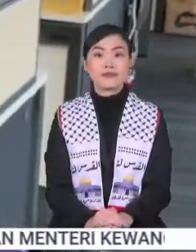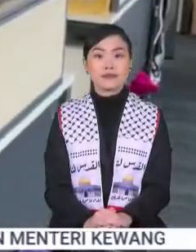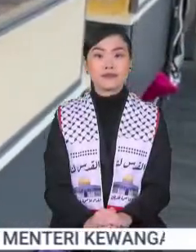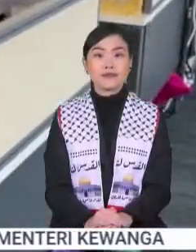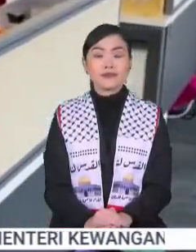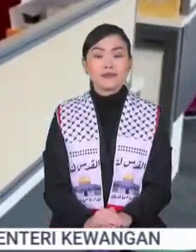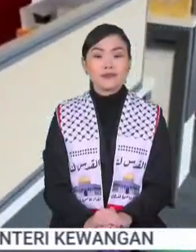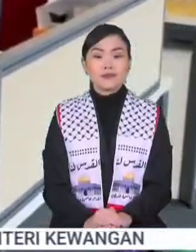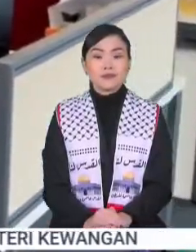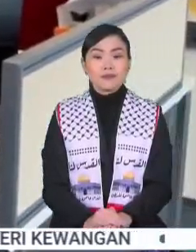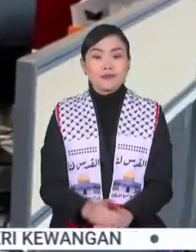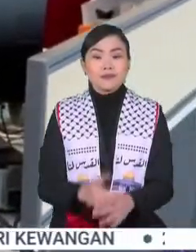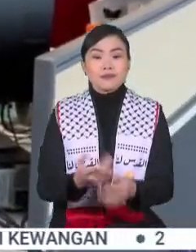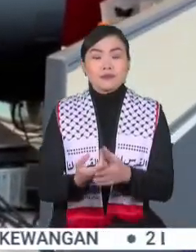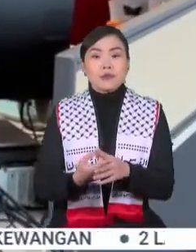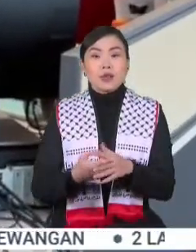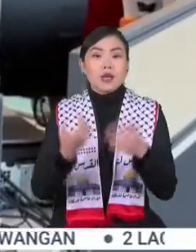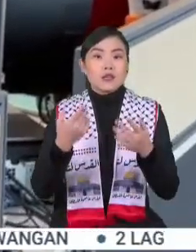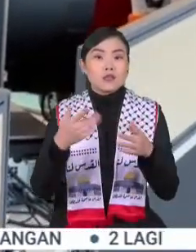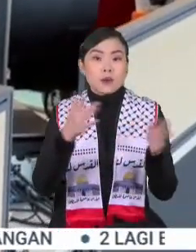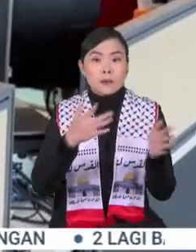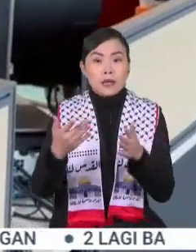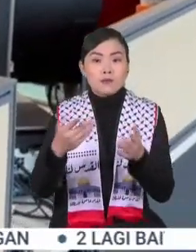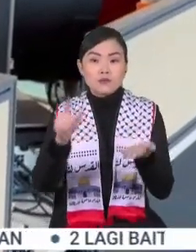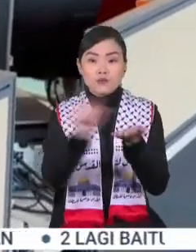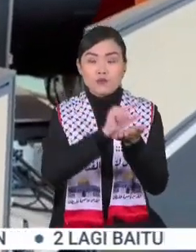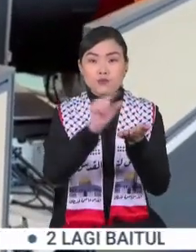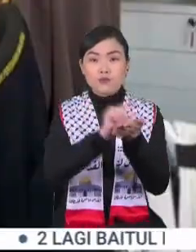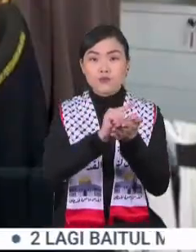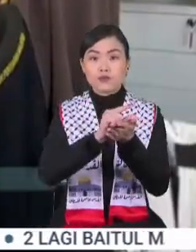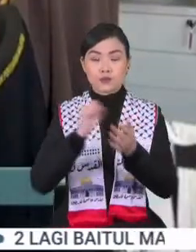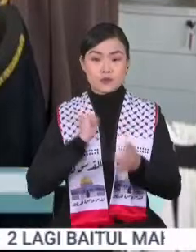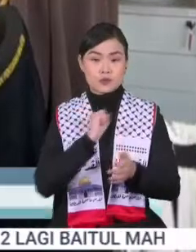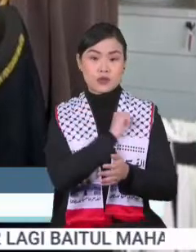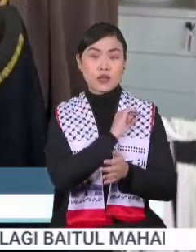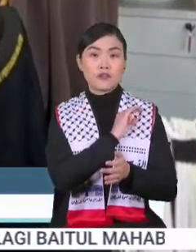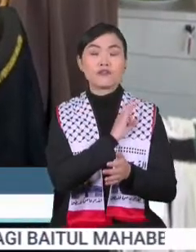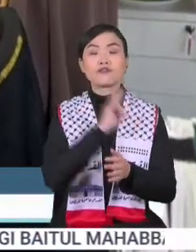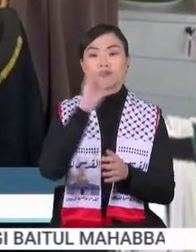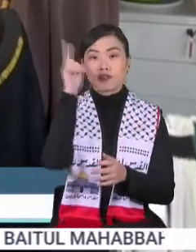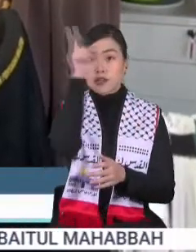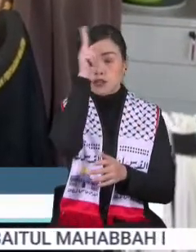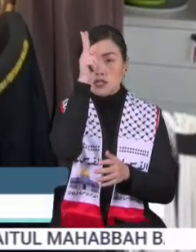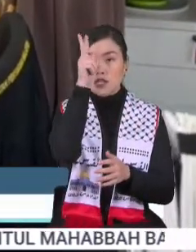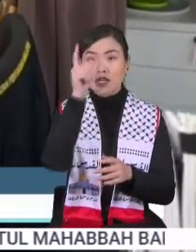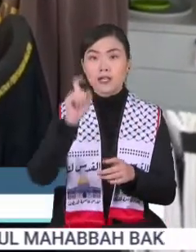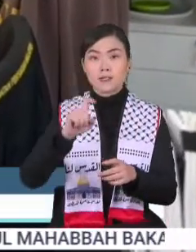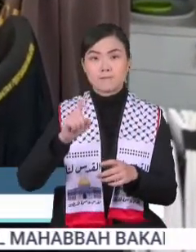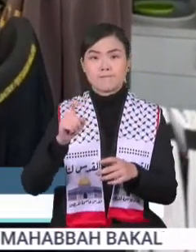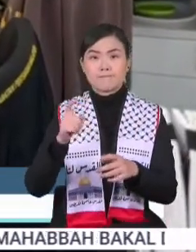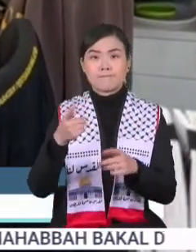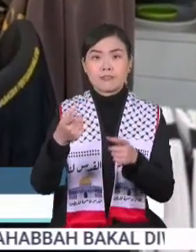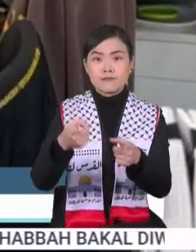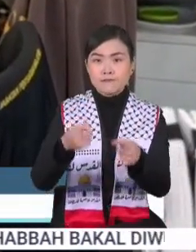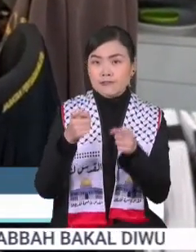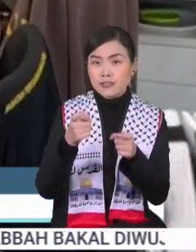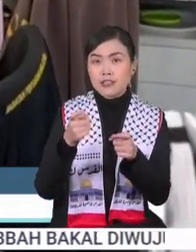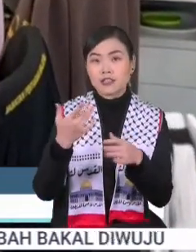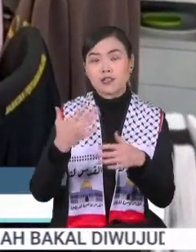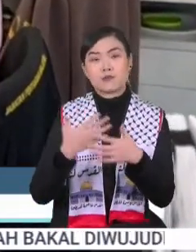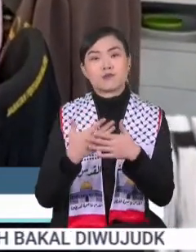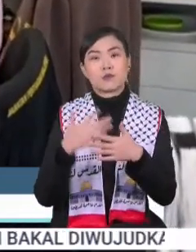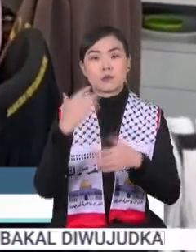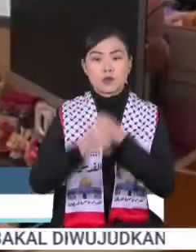imigresen ini mengenai penyelarasan gaji penjawat awam qpex Kesa kerajaan laksana segera berbanding perlu menunggu sehingga tahun